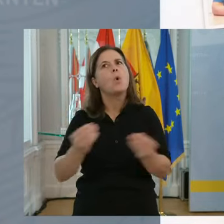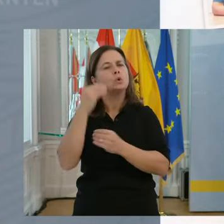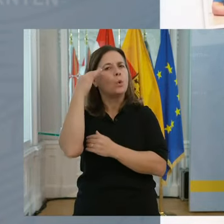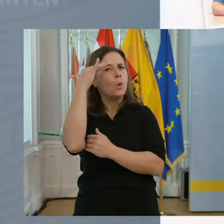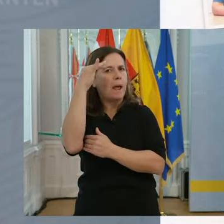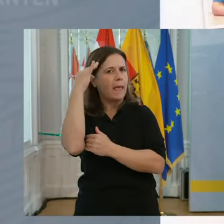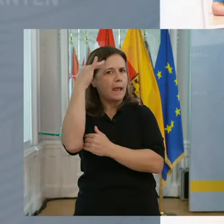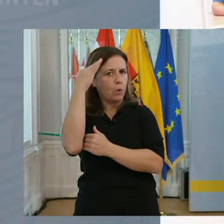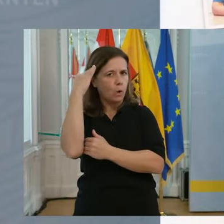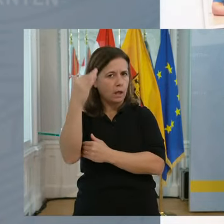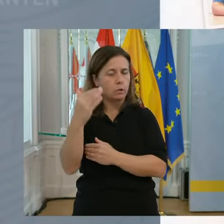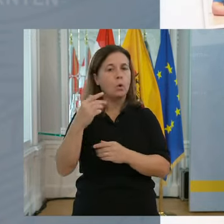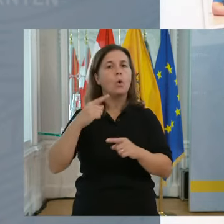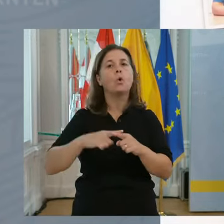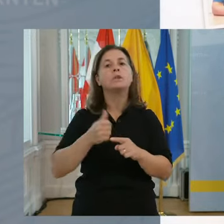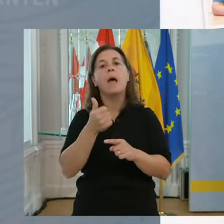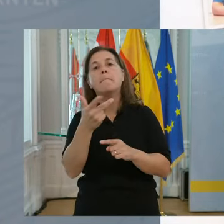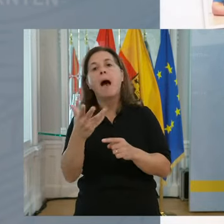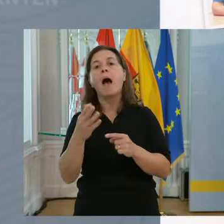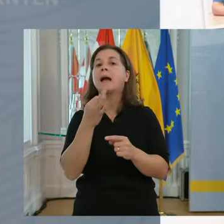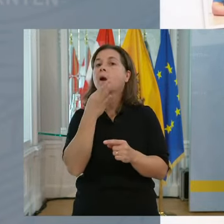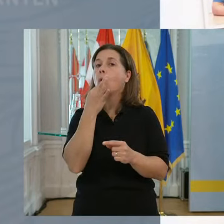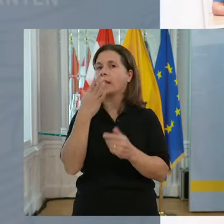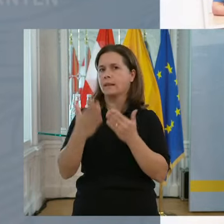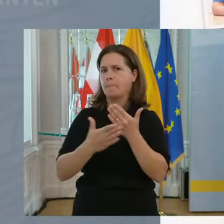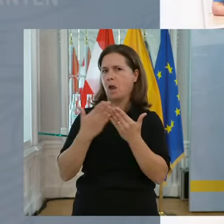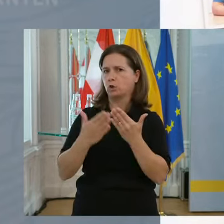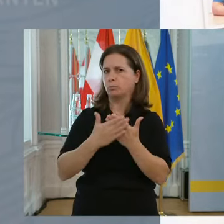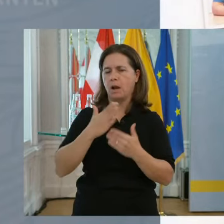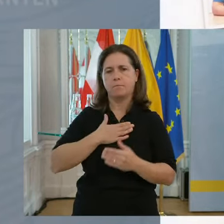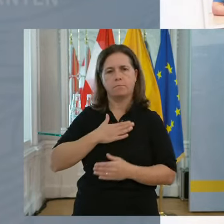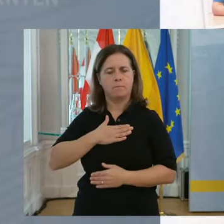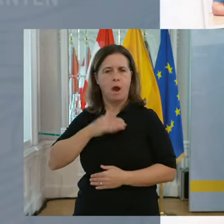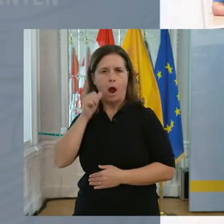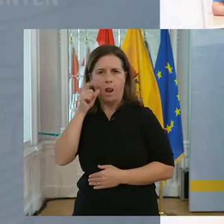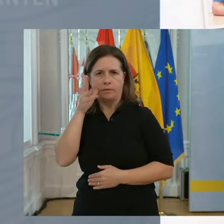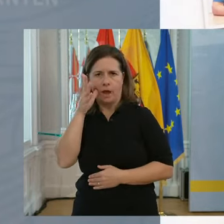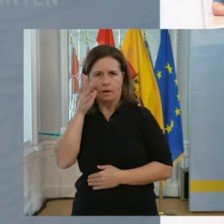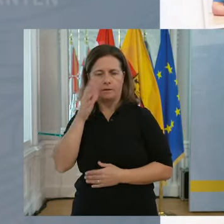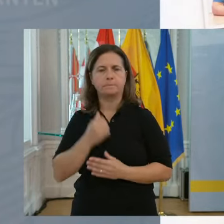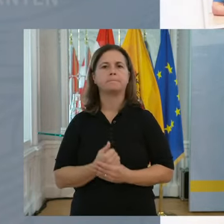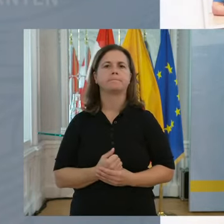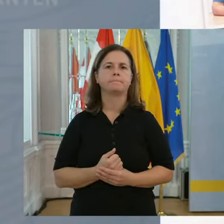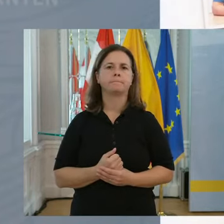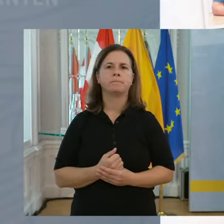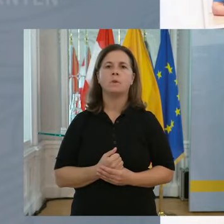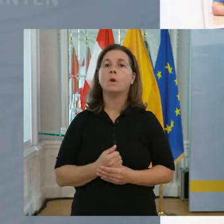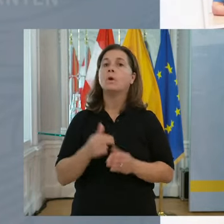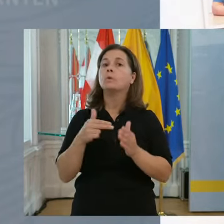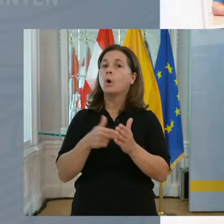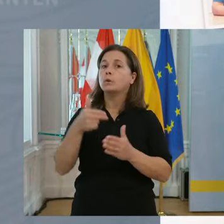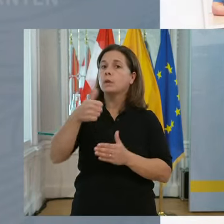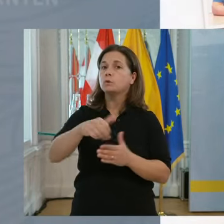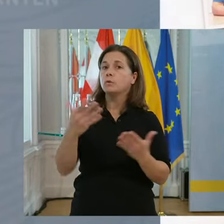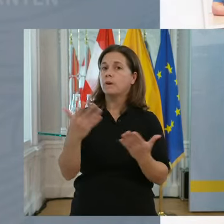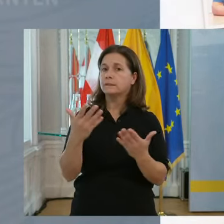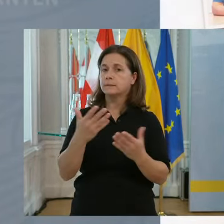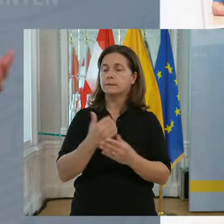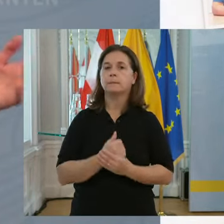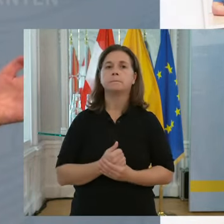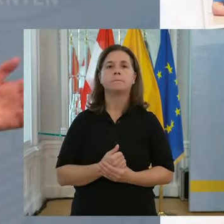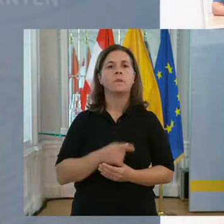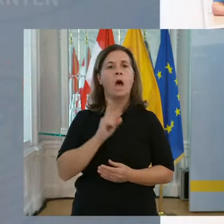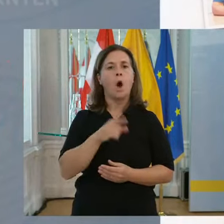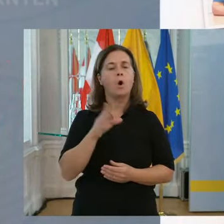der einen Seite und dann ein paar konkrete Beispiele aus unserem Alltag. Und darüber hinaus, auch mit